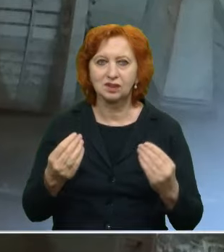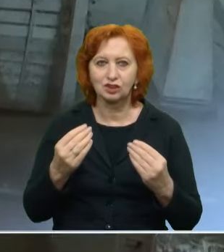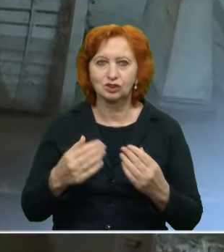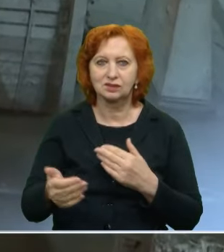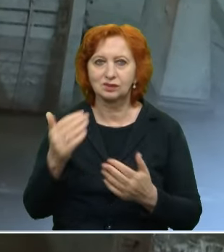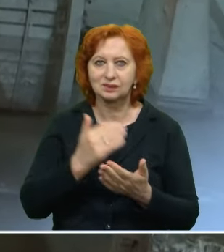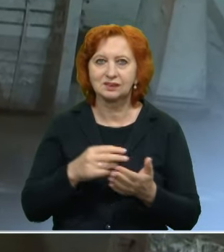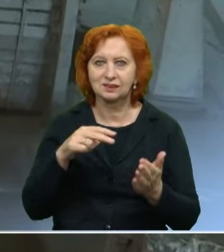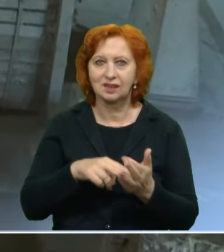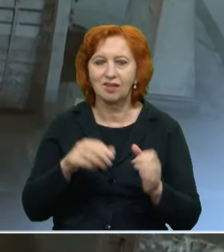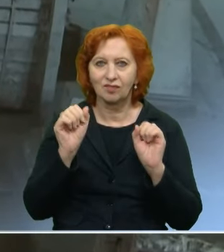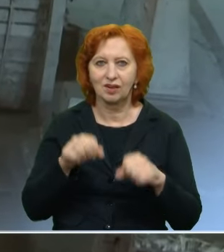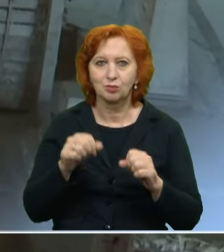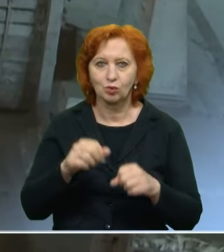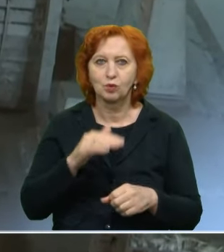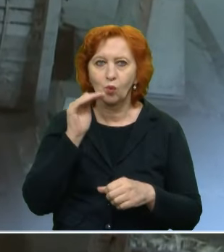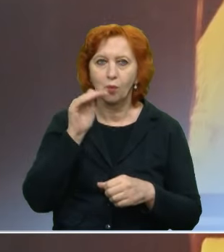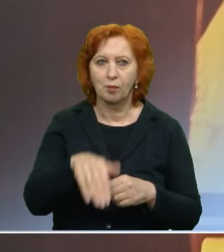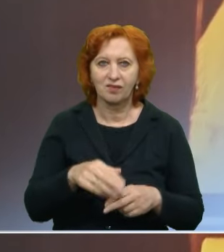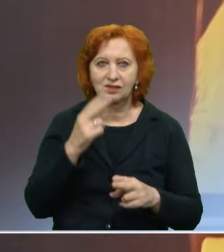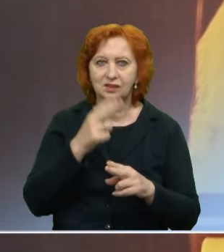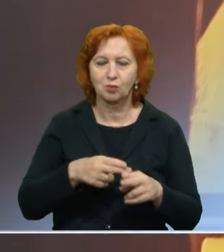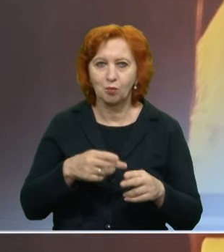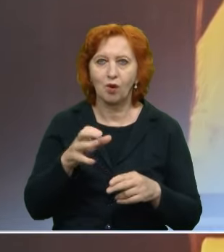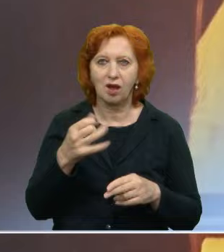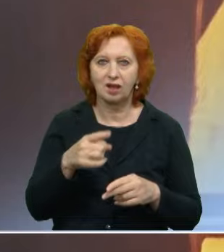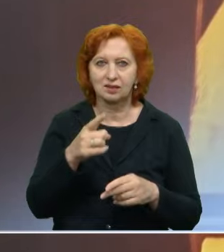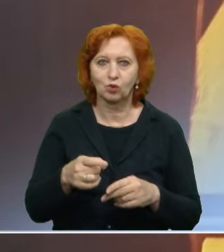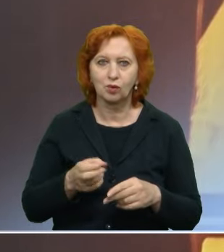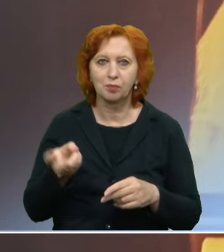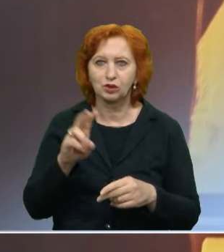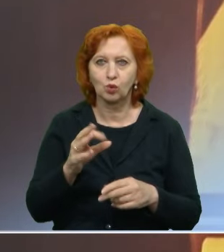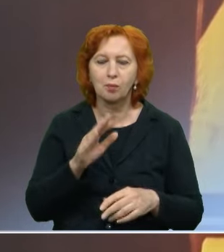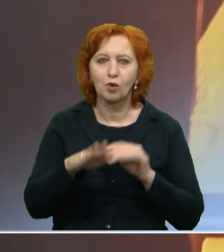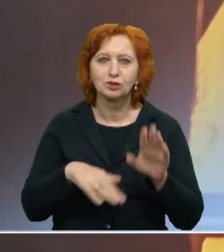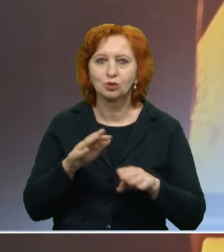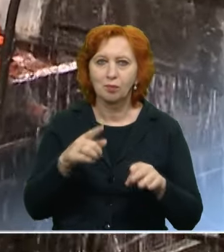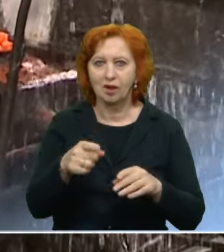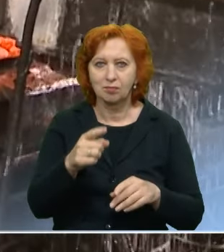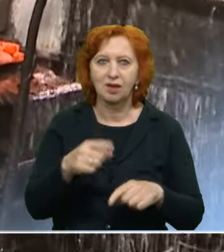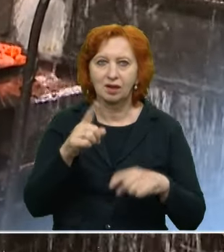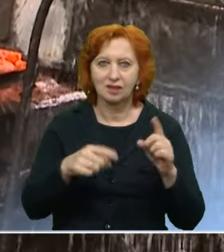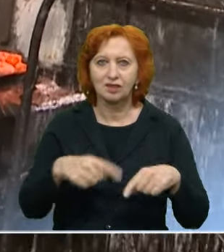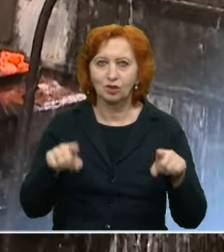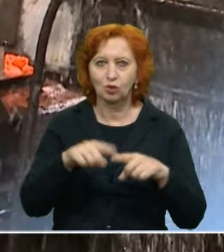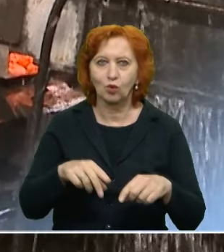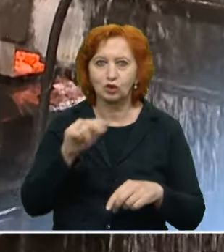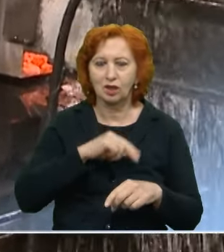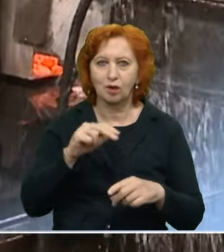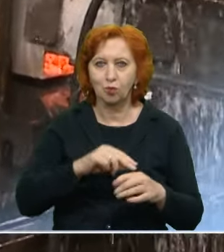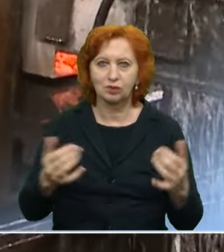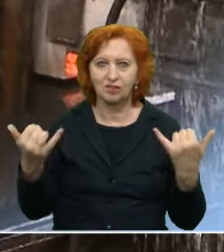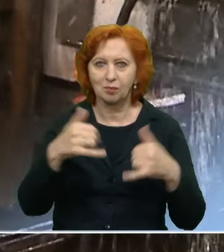стал возможен благодаря профессиональным металлургам. Андрей Буйволенко пошел по стопам родителей, которые тоже работали в металлургии.